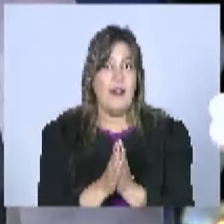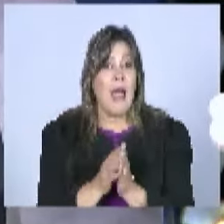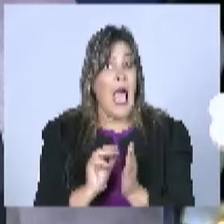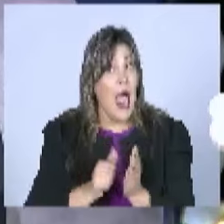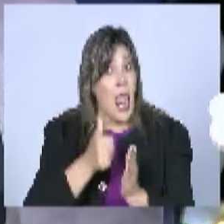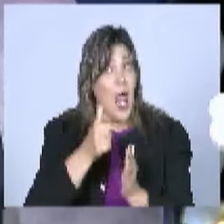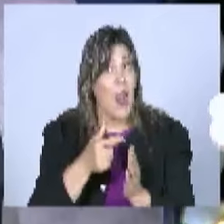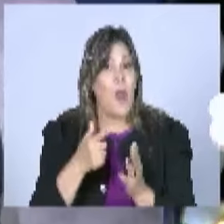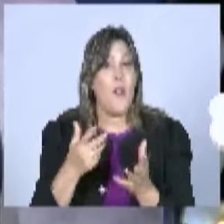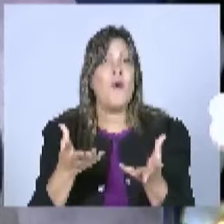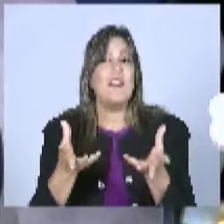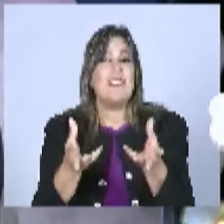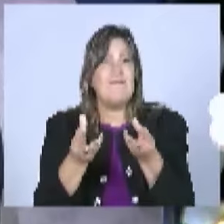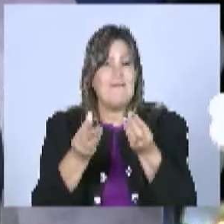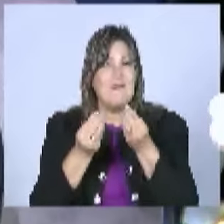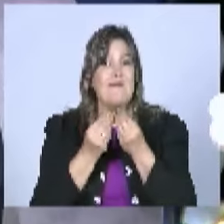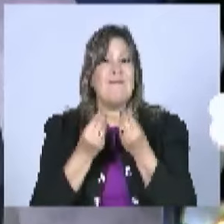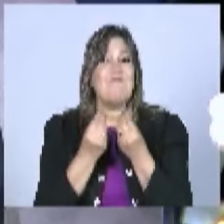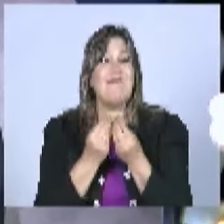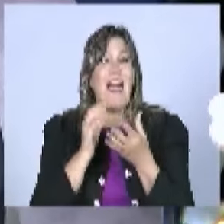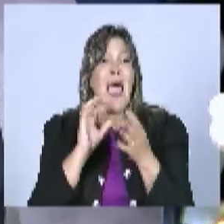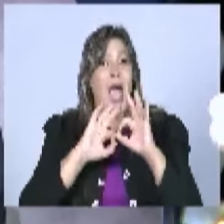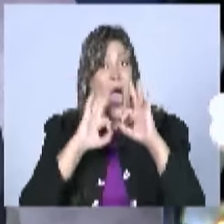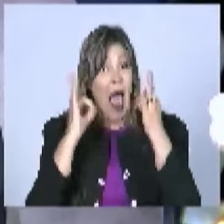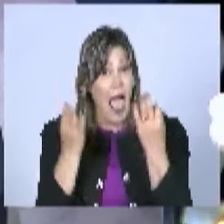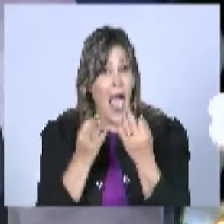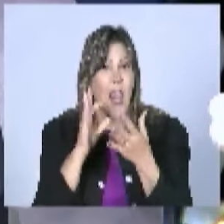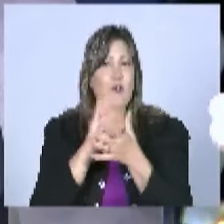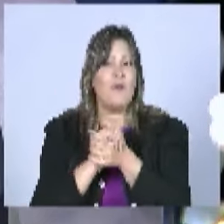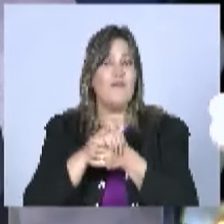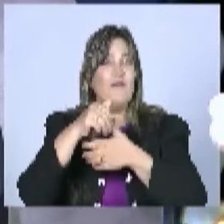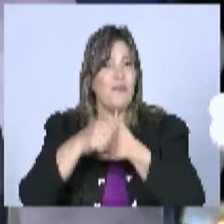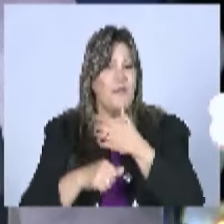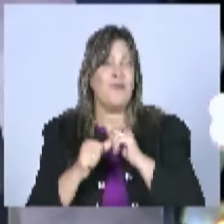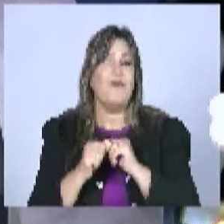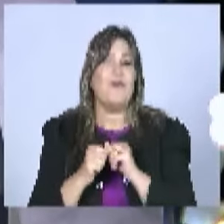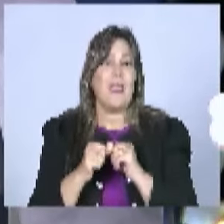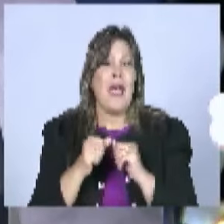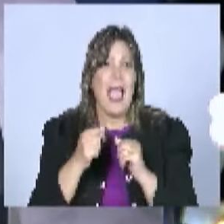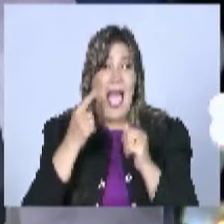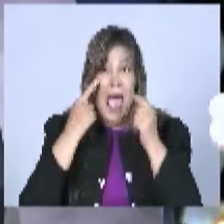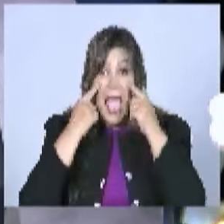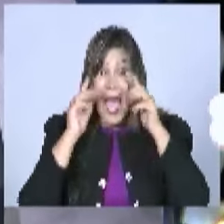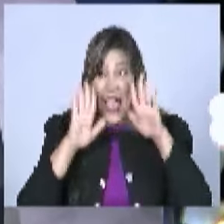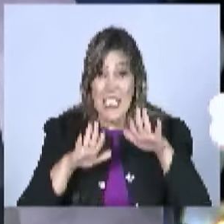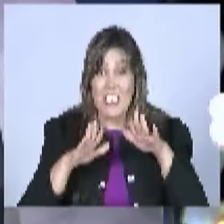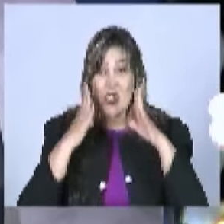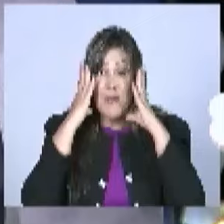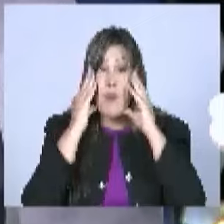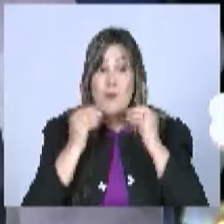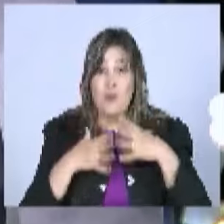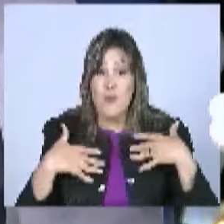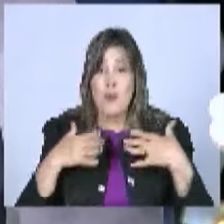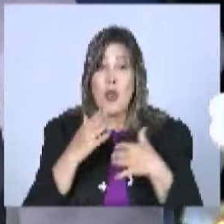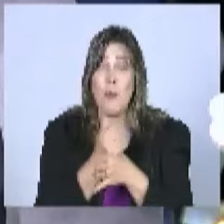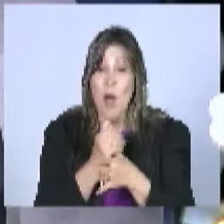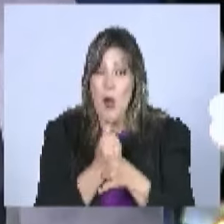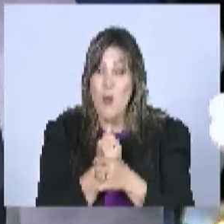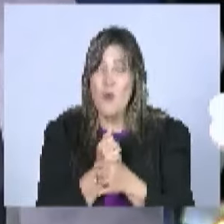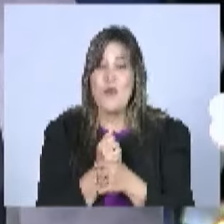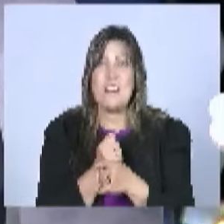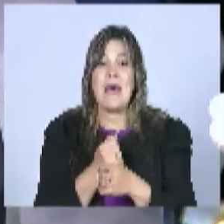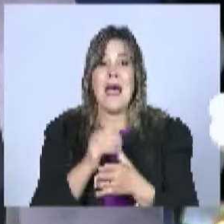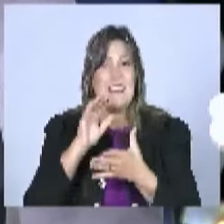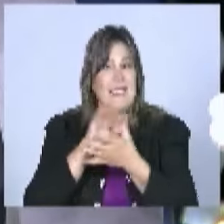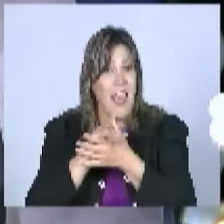اهله عشان تكسبيه اللي عايزه تعيش سعيده مع جوزها تكسب حماتها وفي بيت عيله